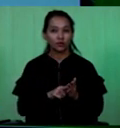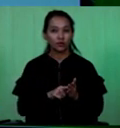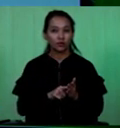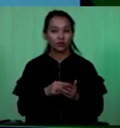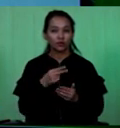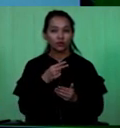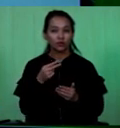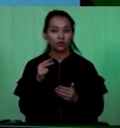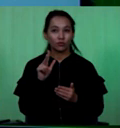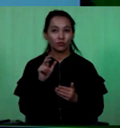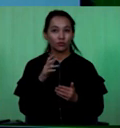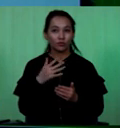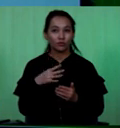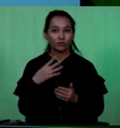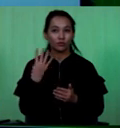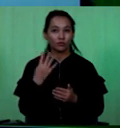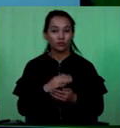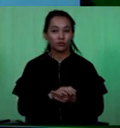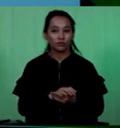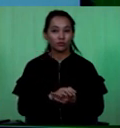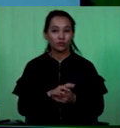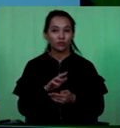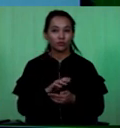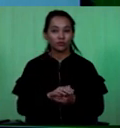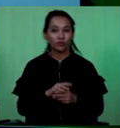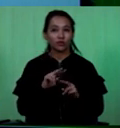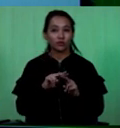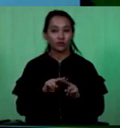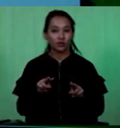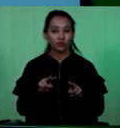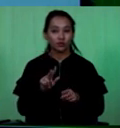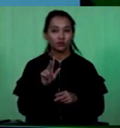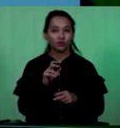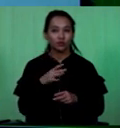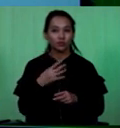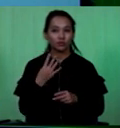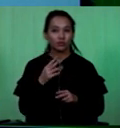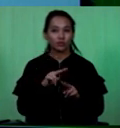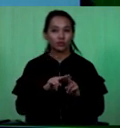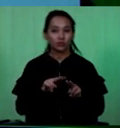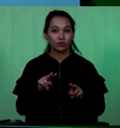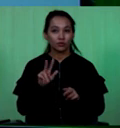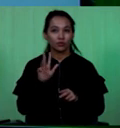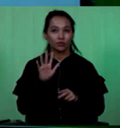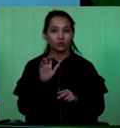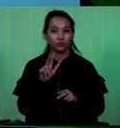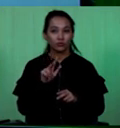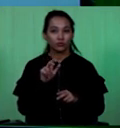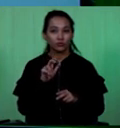297 barobar 354. Tengligimiz 354 teng